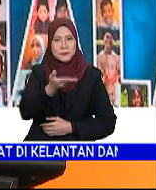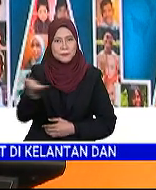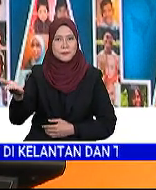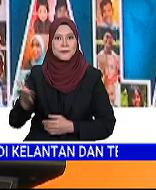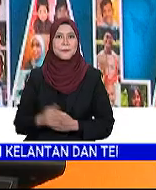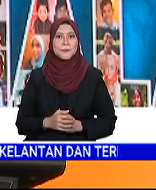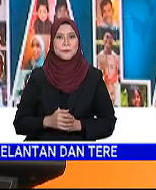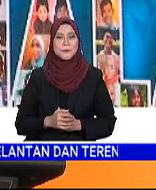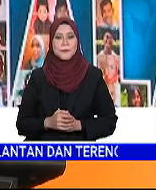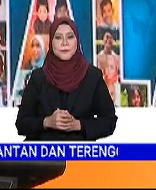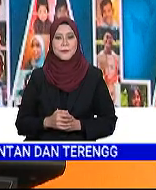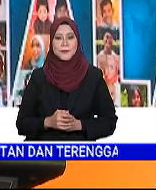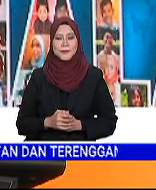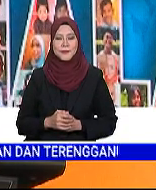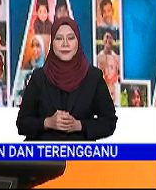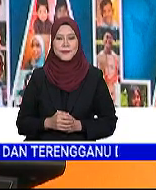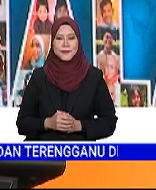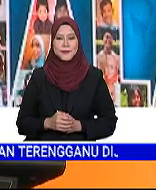puan-puan.